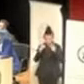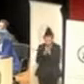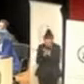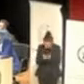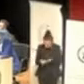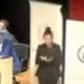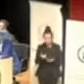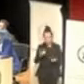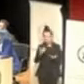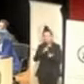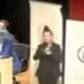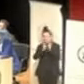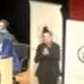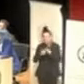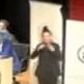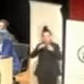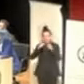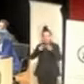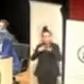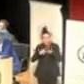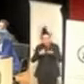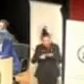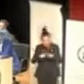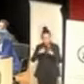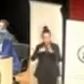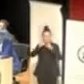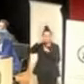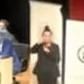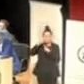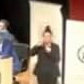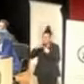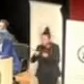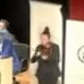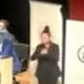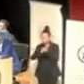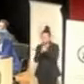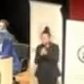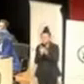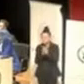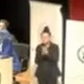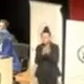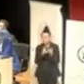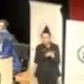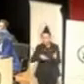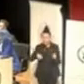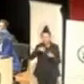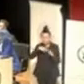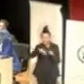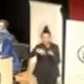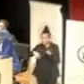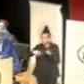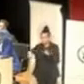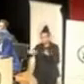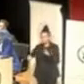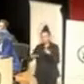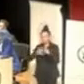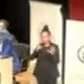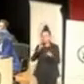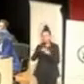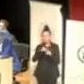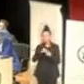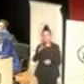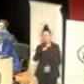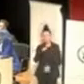klasik edebi eserler, roman, şiir, deneme, kişisel gelişim kitapları, çocuk kitapları gibi farklı kategorilerde eserler